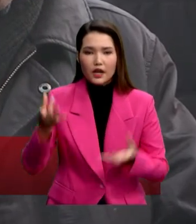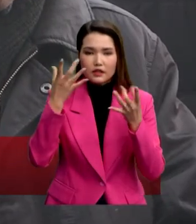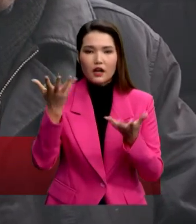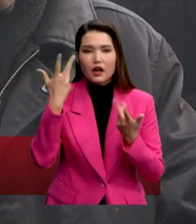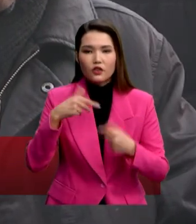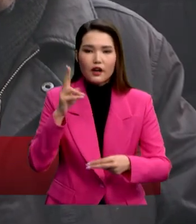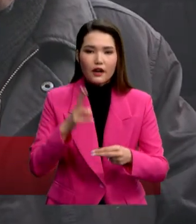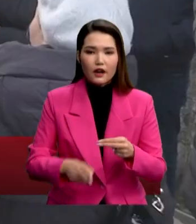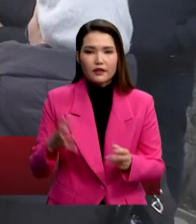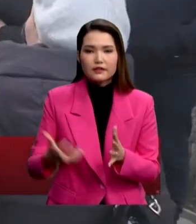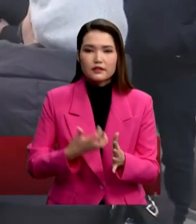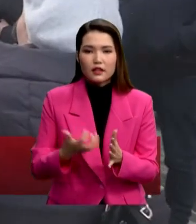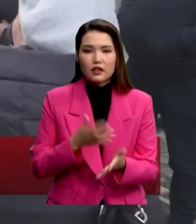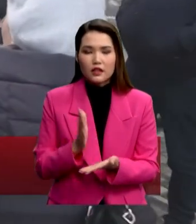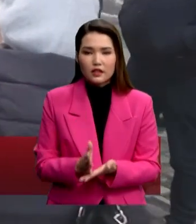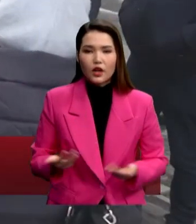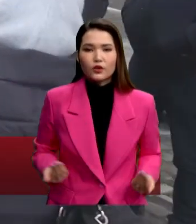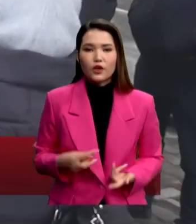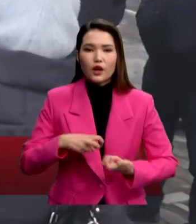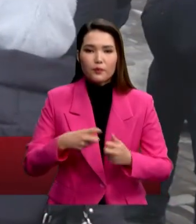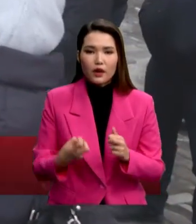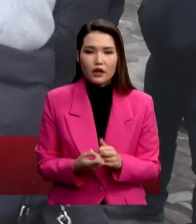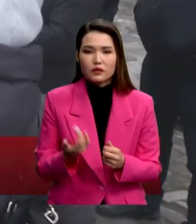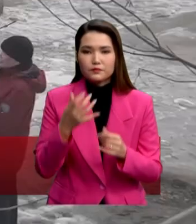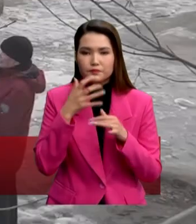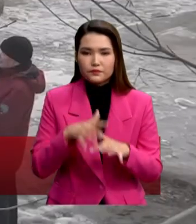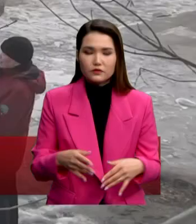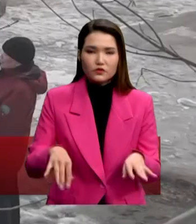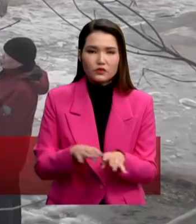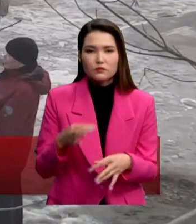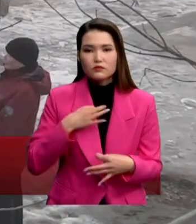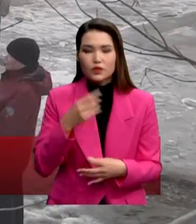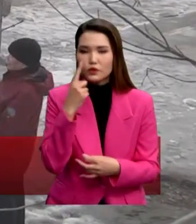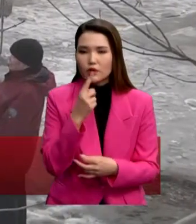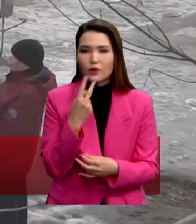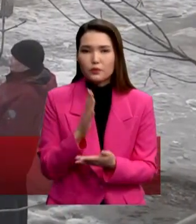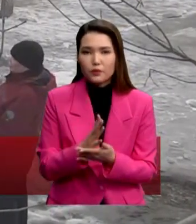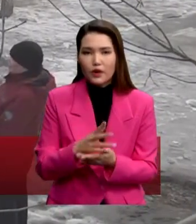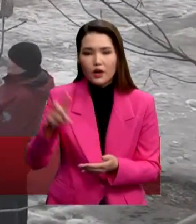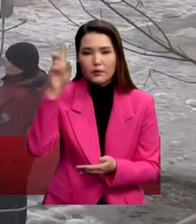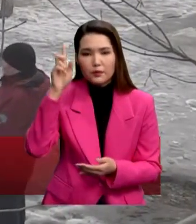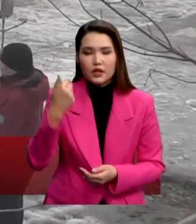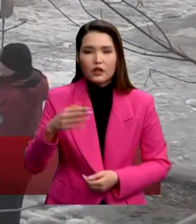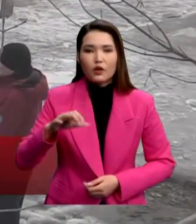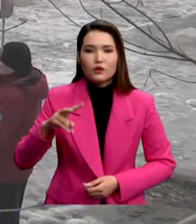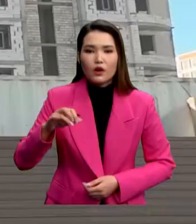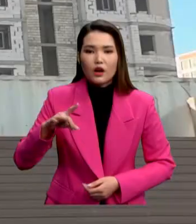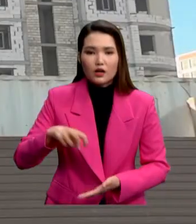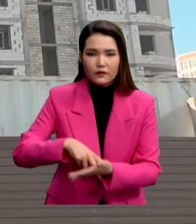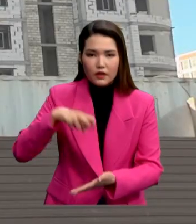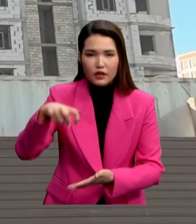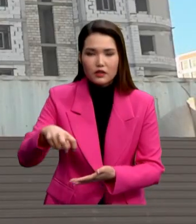қашан аяқталатыны белгісіз. Тұрғындар проблеманы жылы жауып қоймаймыз деп отыр. Мемлекет басшысы Қасым Жомарт Тоқаевқа да